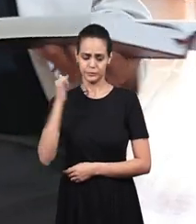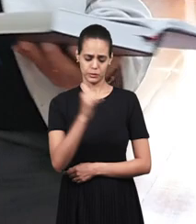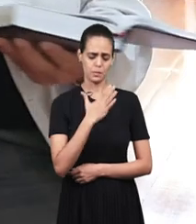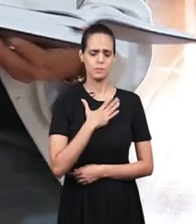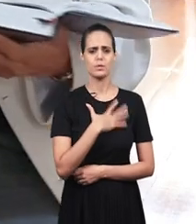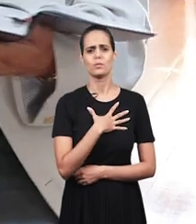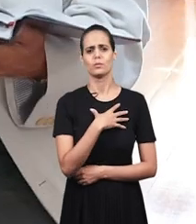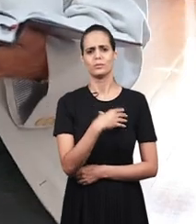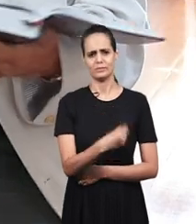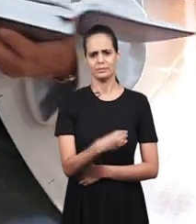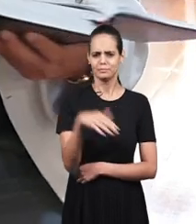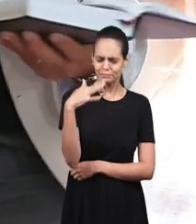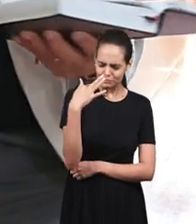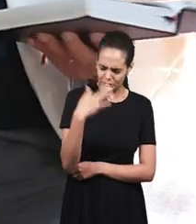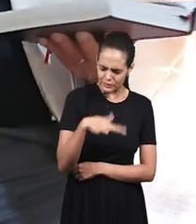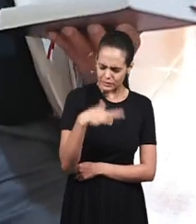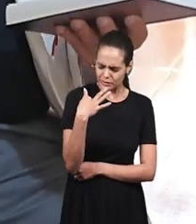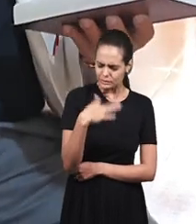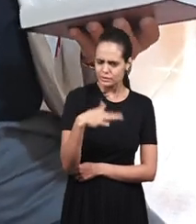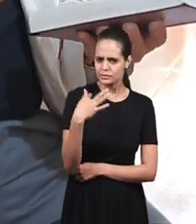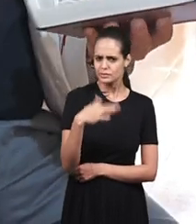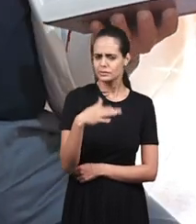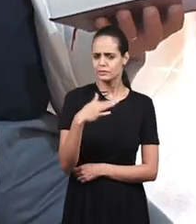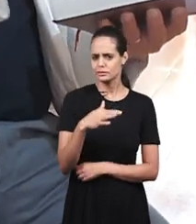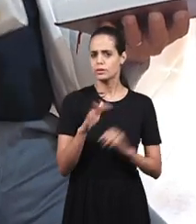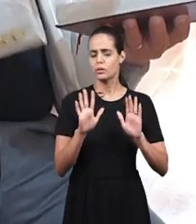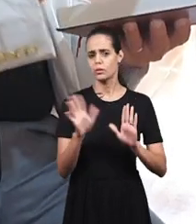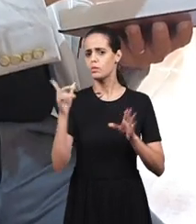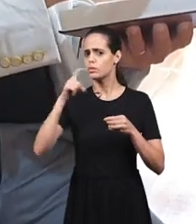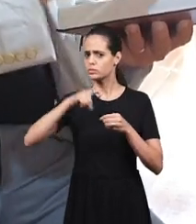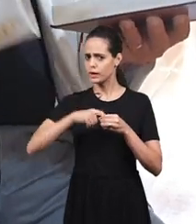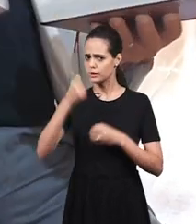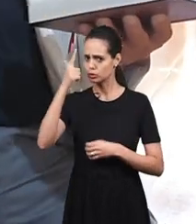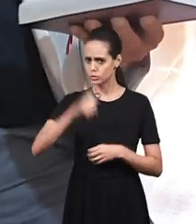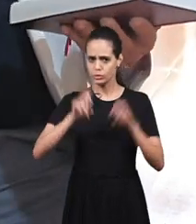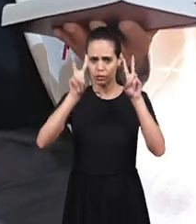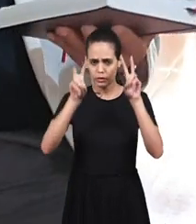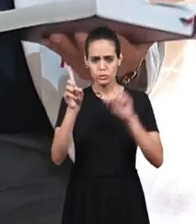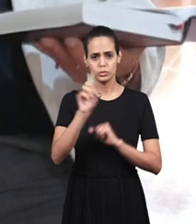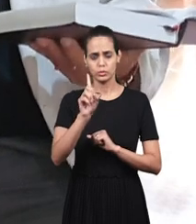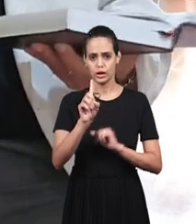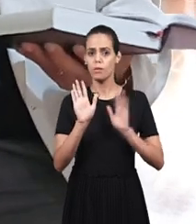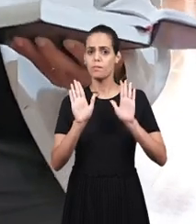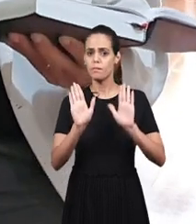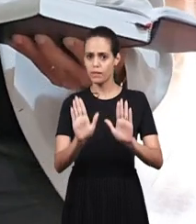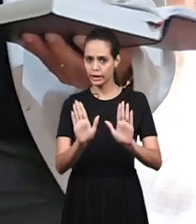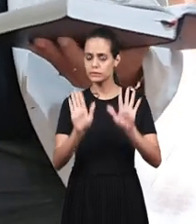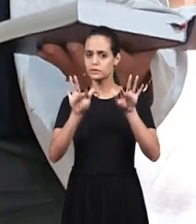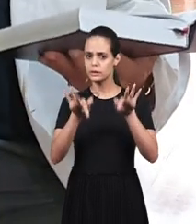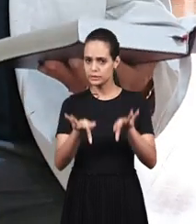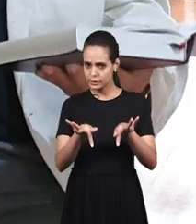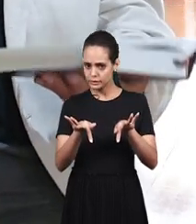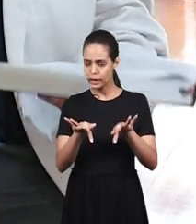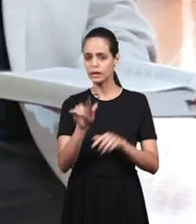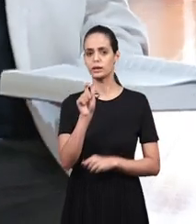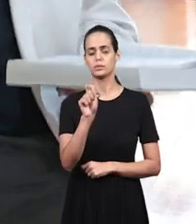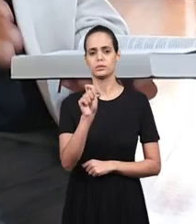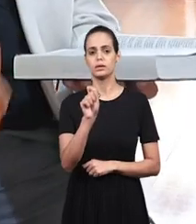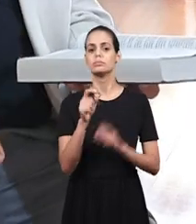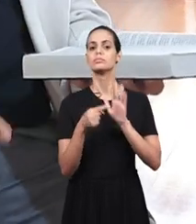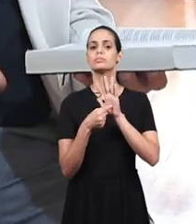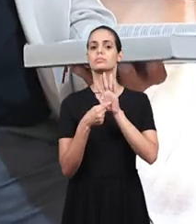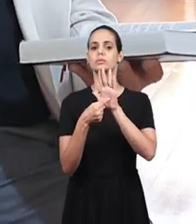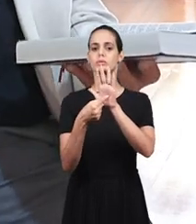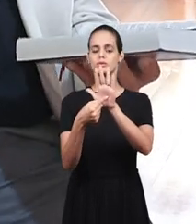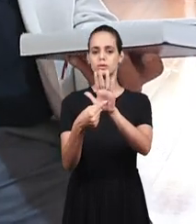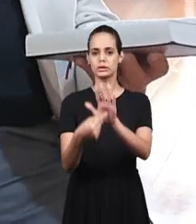de le faire, le rendre malade. Donc Regardez bien, je ne vais